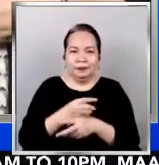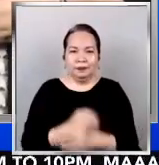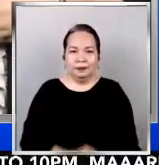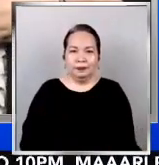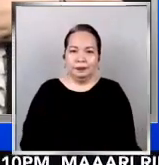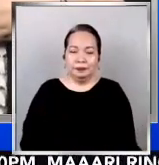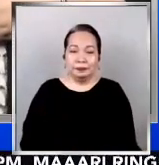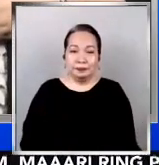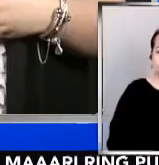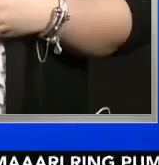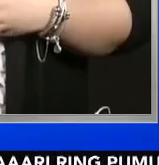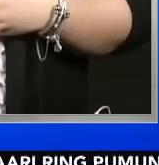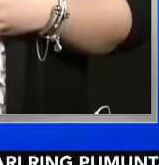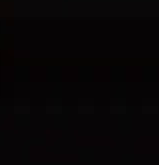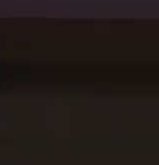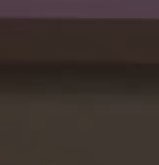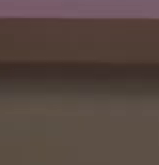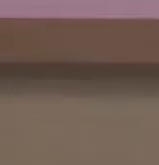salamat, Jamie Santos.